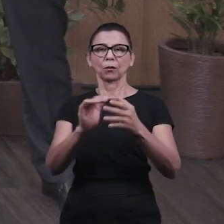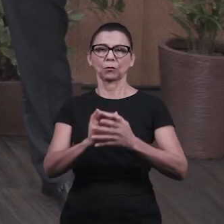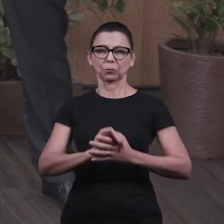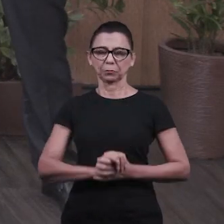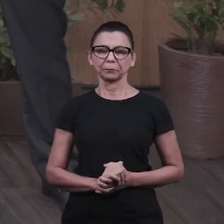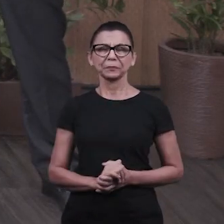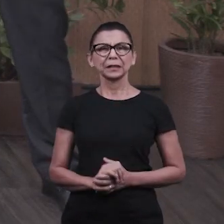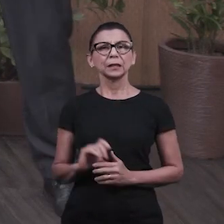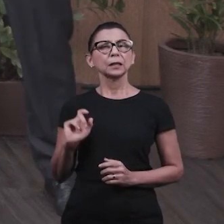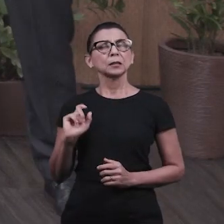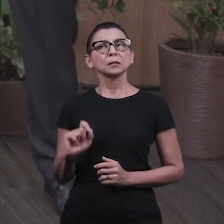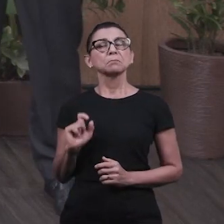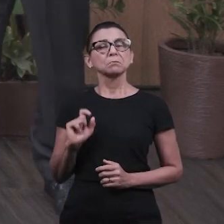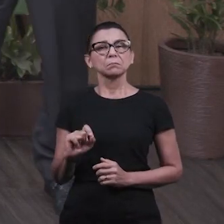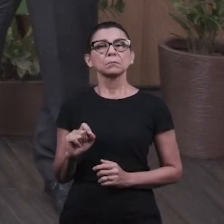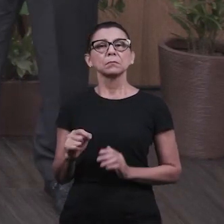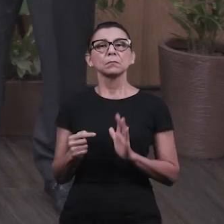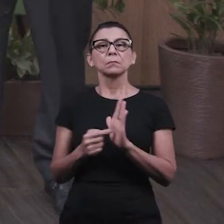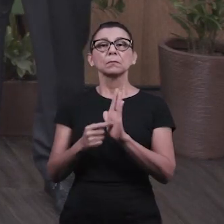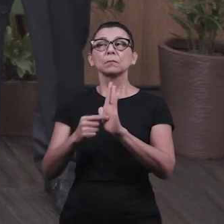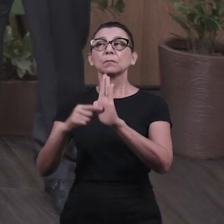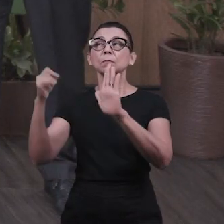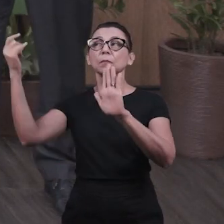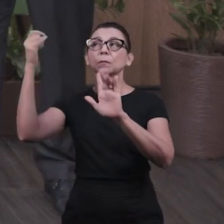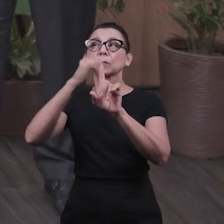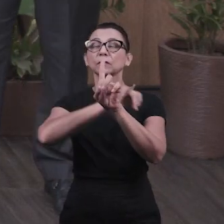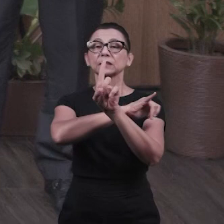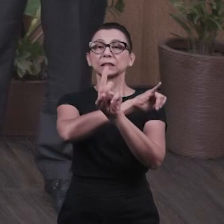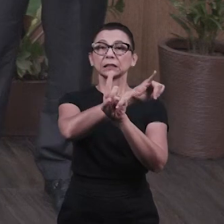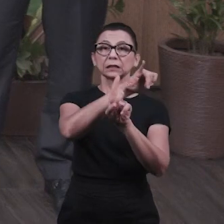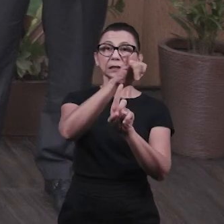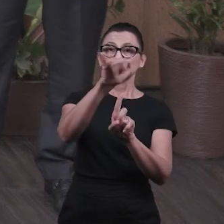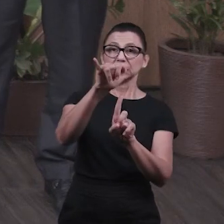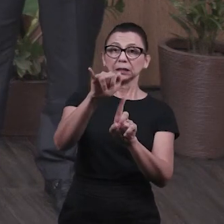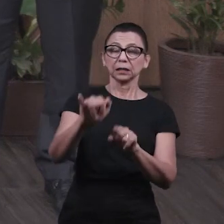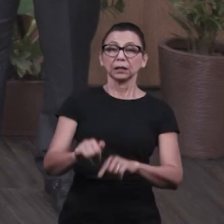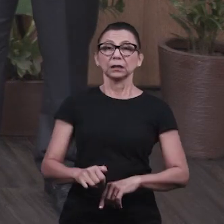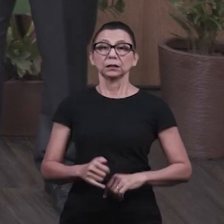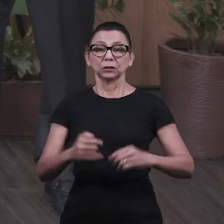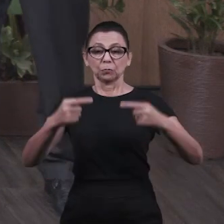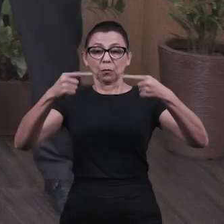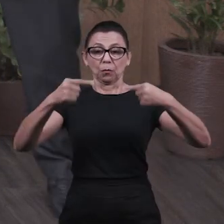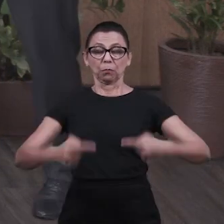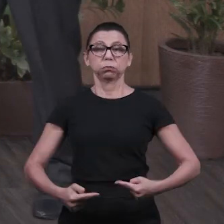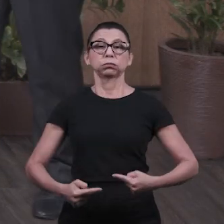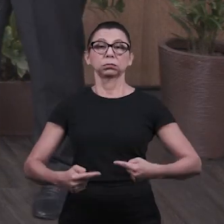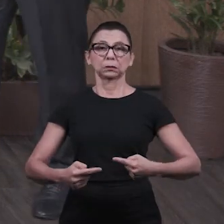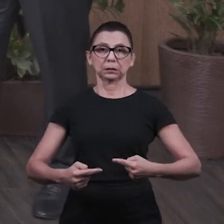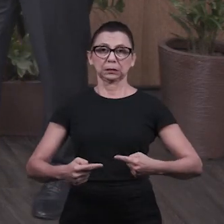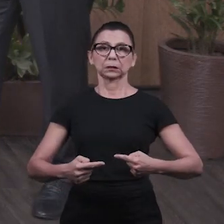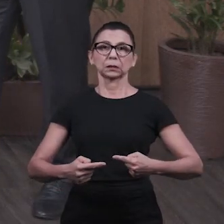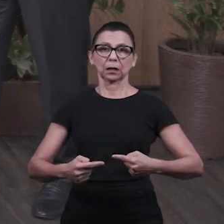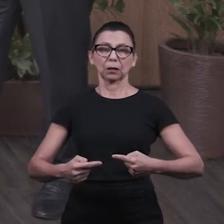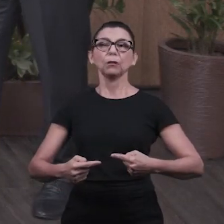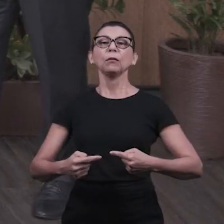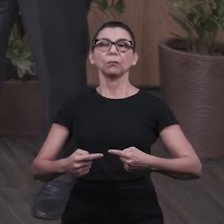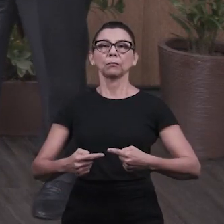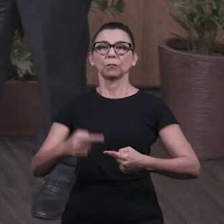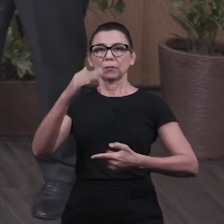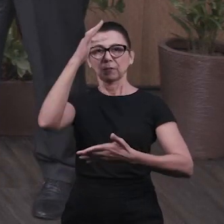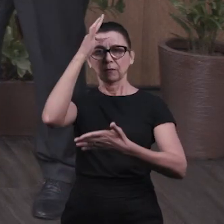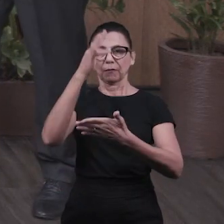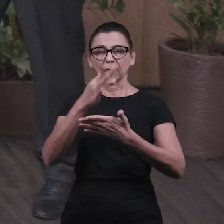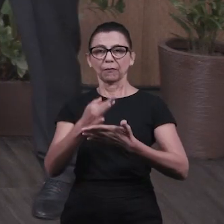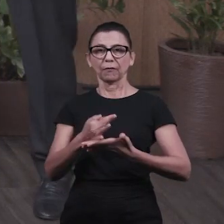une prophétie d'un type de position à l'Église et à la foi, et cela est important. Et ce